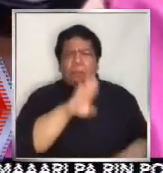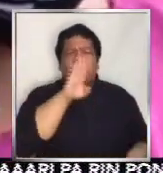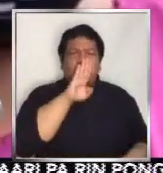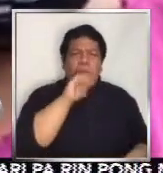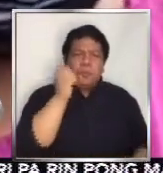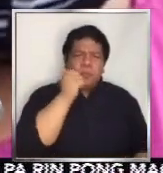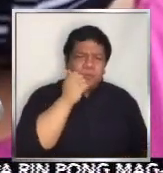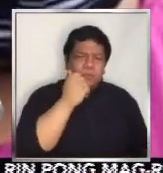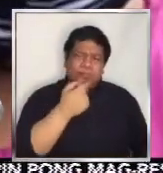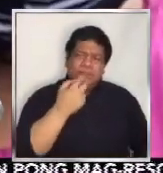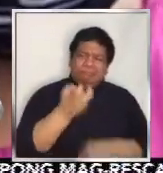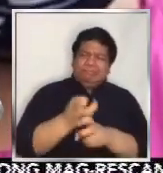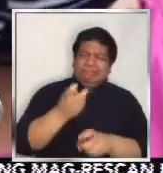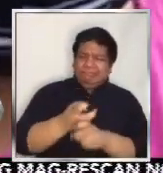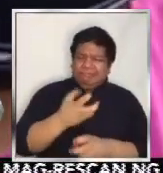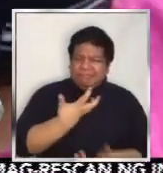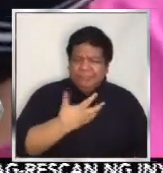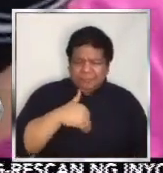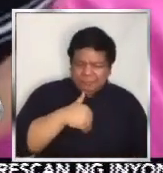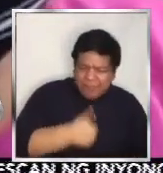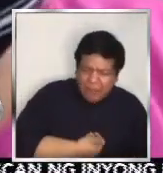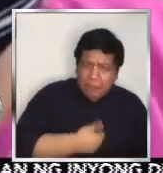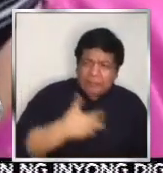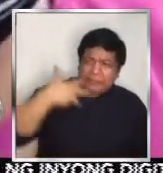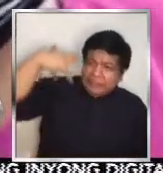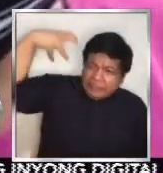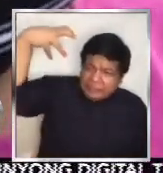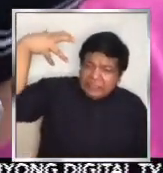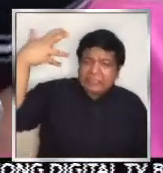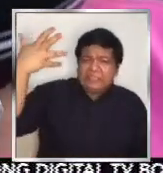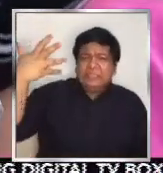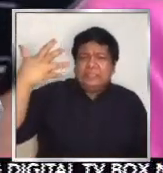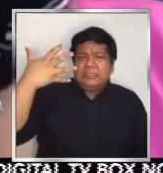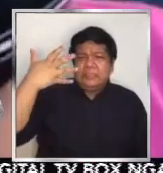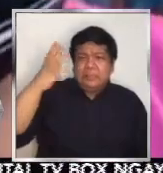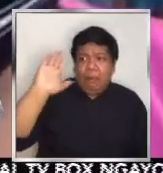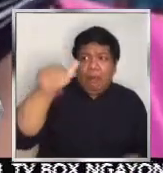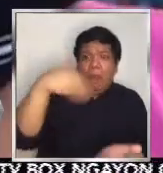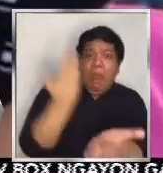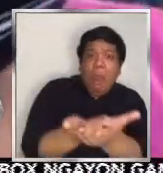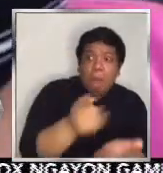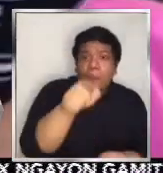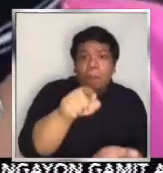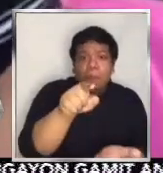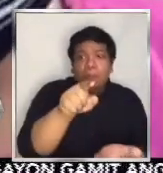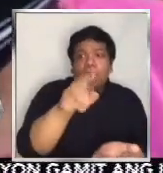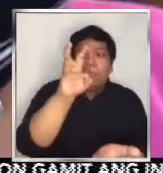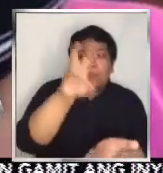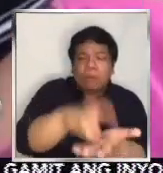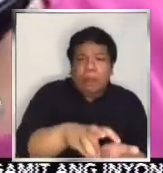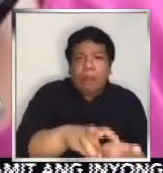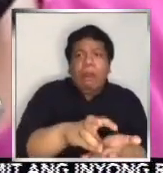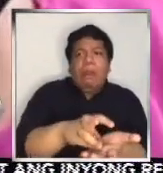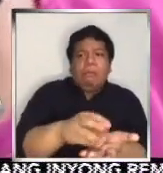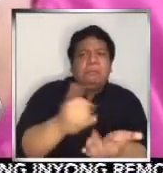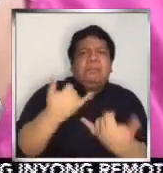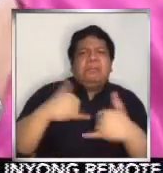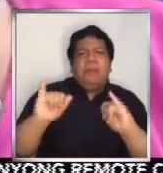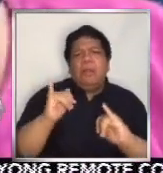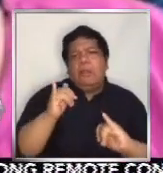init. Tapos pagdating pala sa pagdating sa finish line pala, uuwi din pala kaming wala.